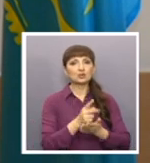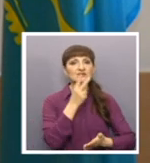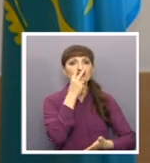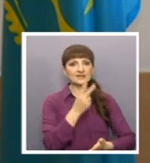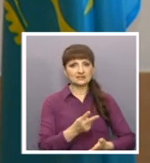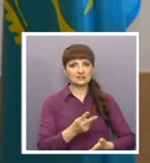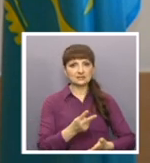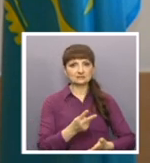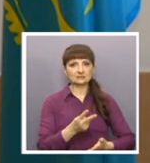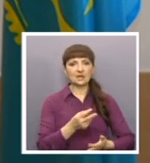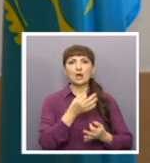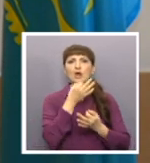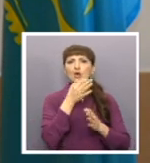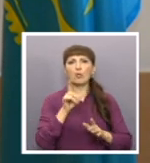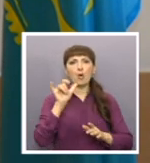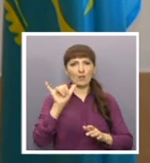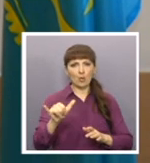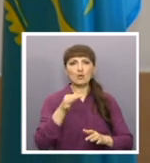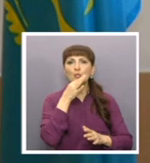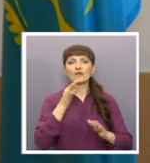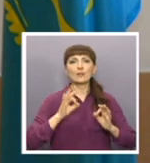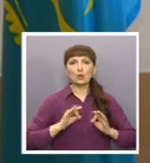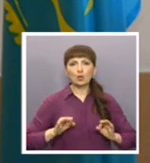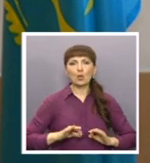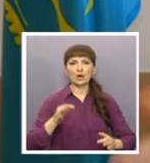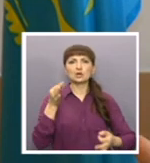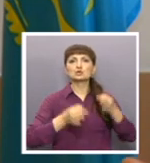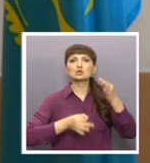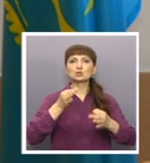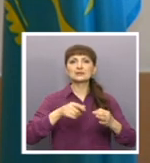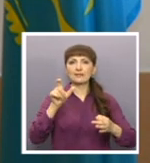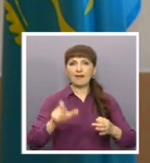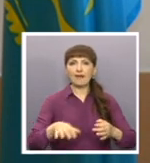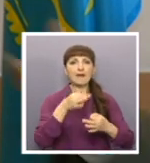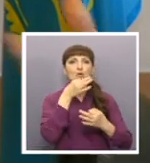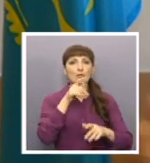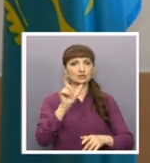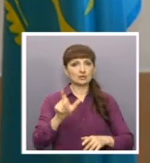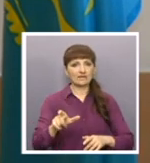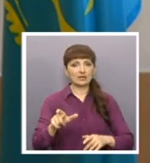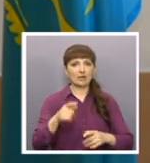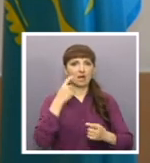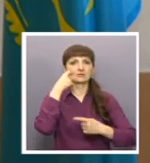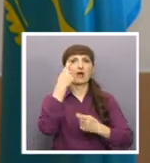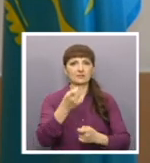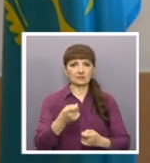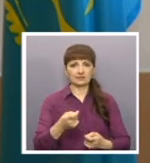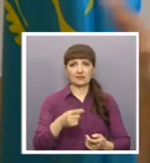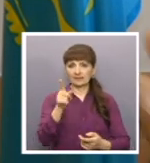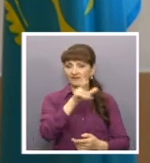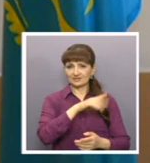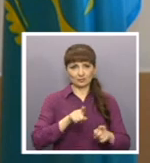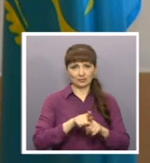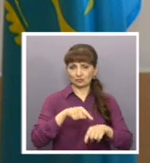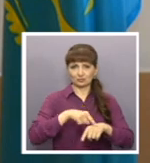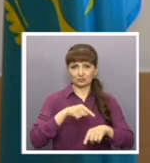видеть любого прокурора, судью или любого человека вот так оскорбить. Если этот